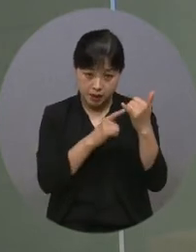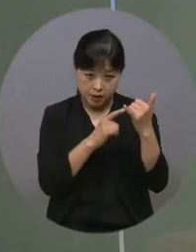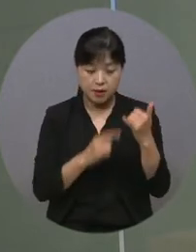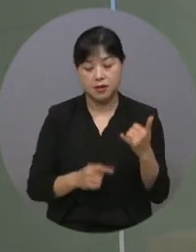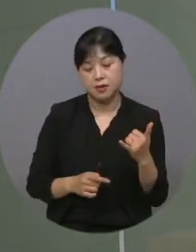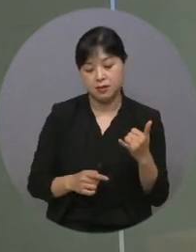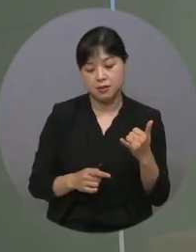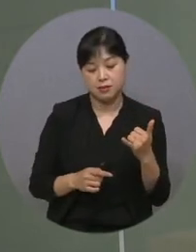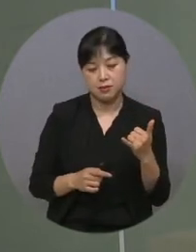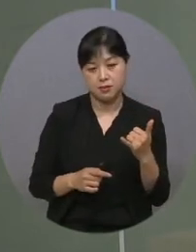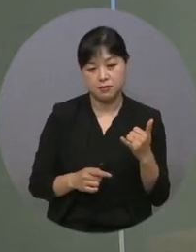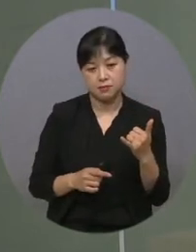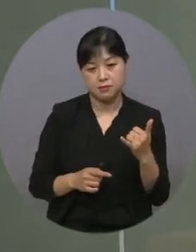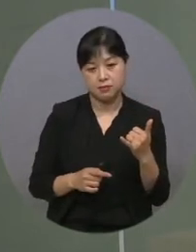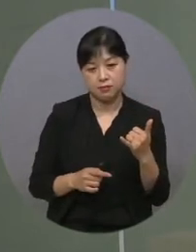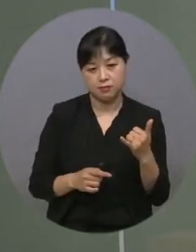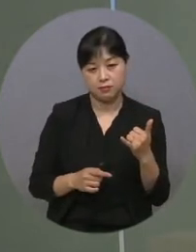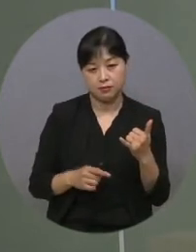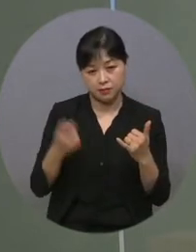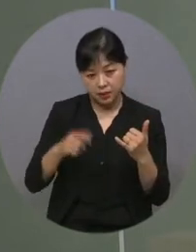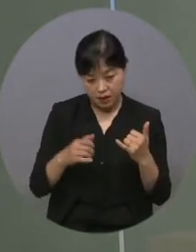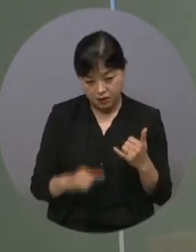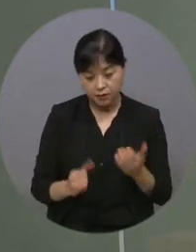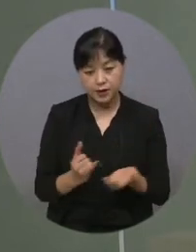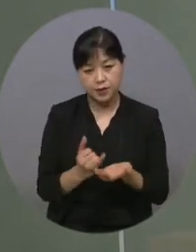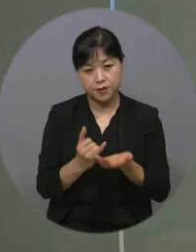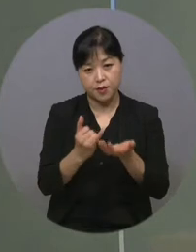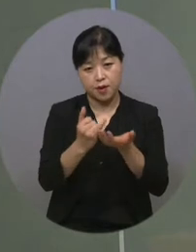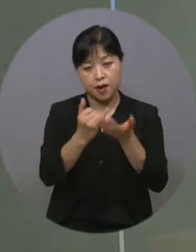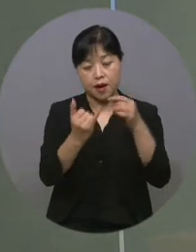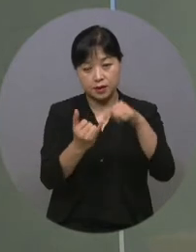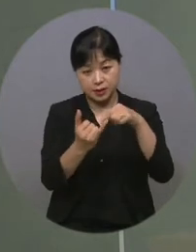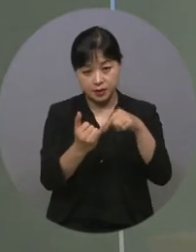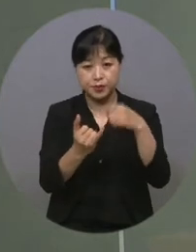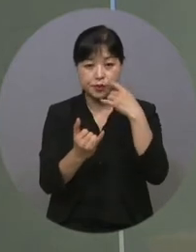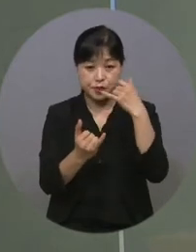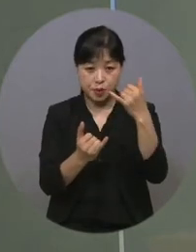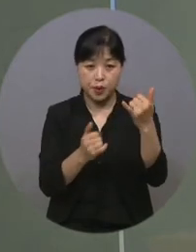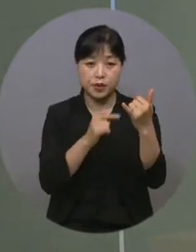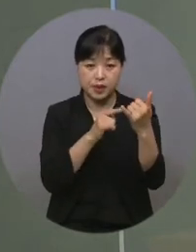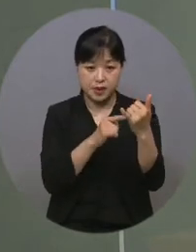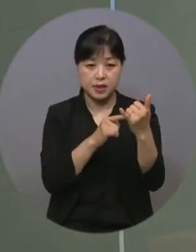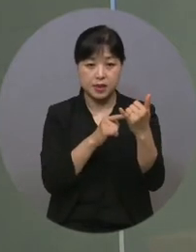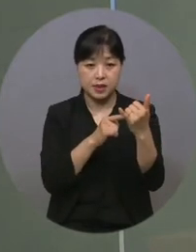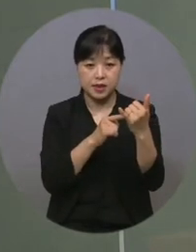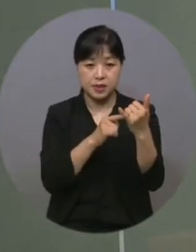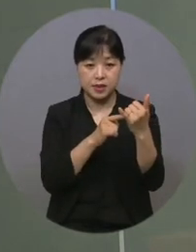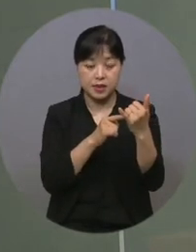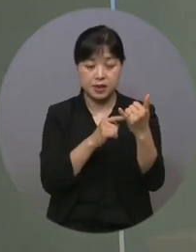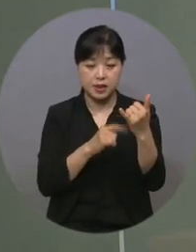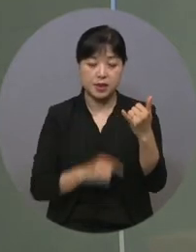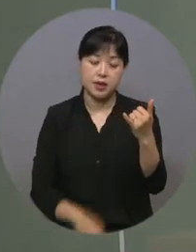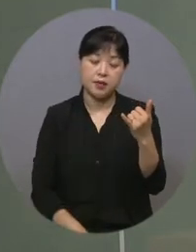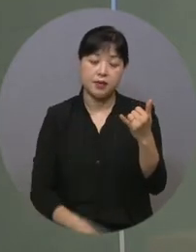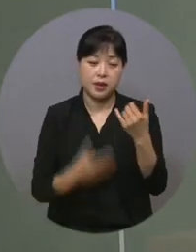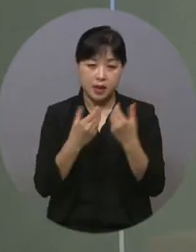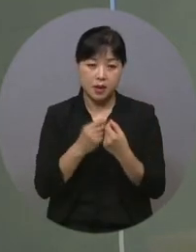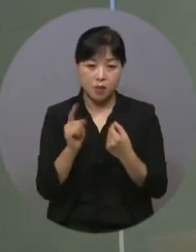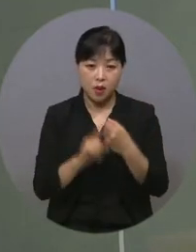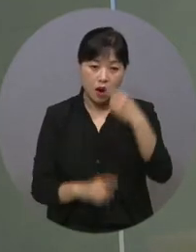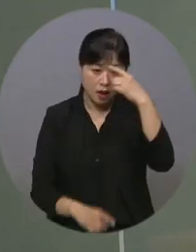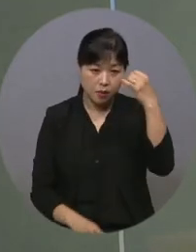성장기에 가르치고 기르고 있는 그 학부모, 말하자면은 할머니나